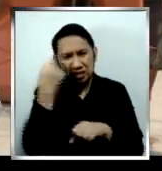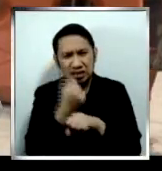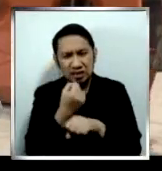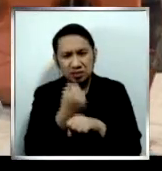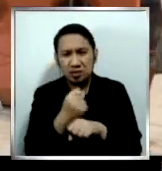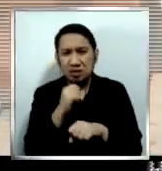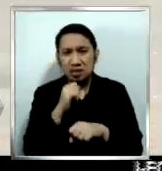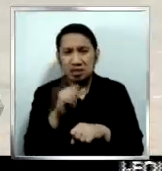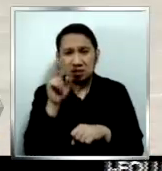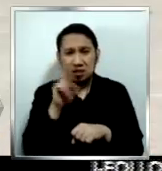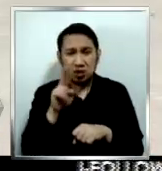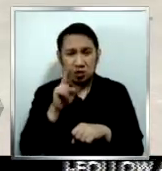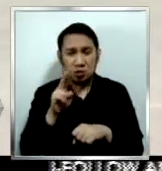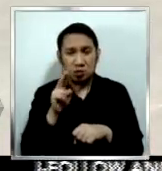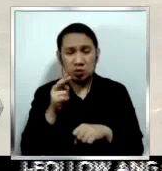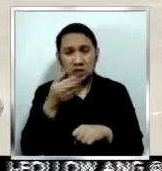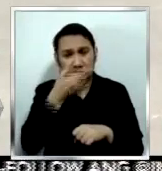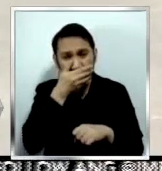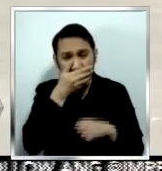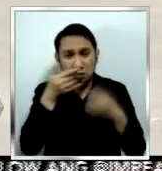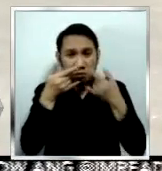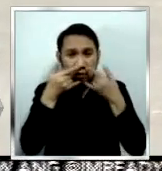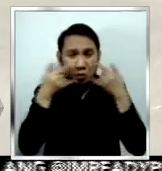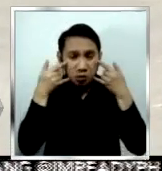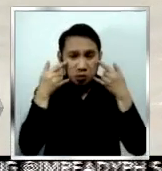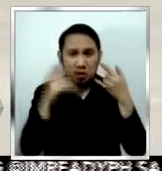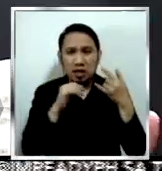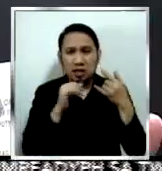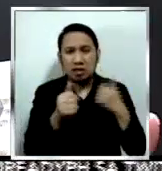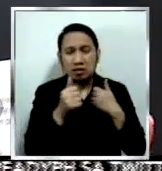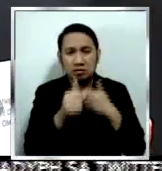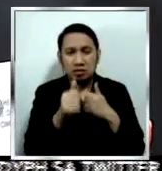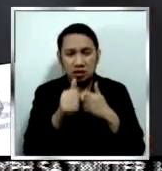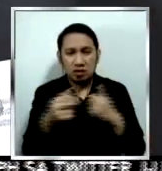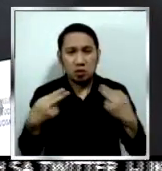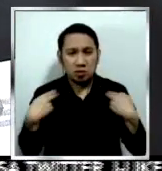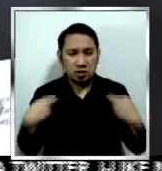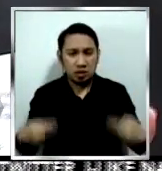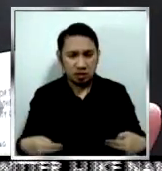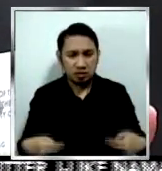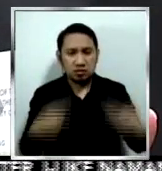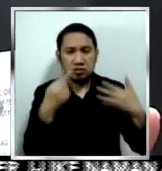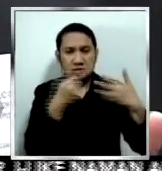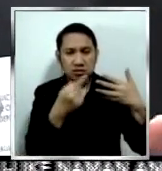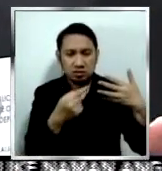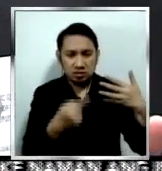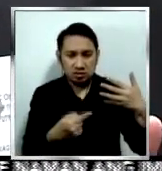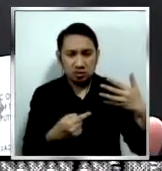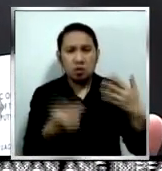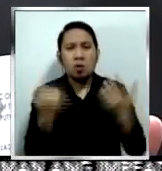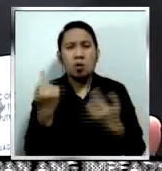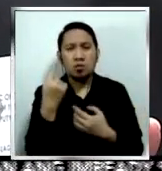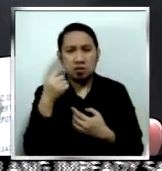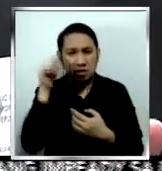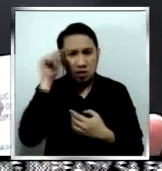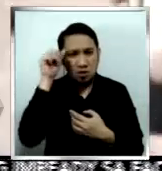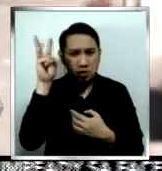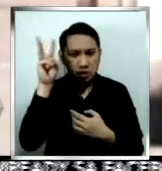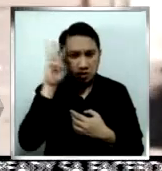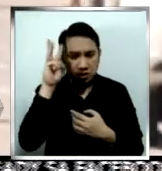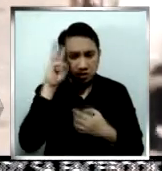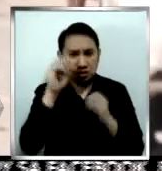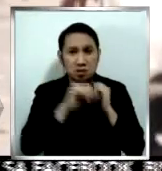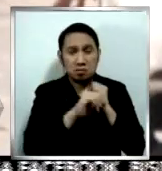mask at hindi sumusunod sa health protocols. Sinabi rin ni Dino na magiging awareness campaign ang pag-house to house ng mga